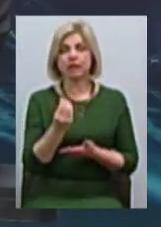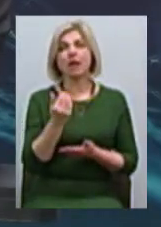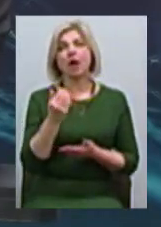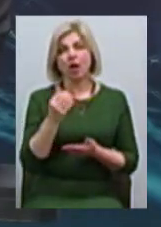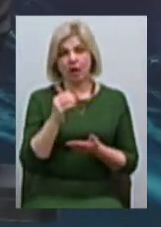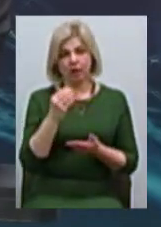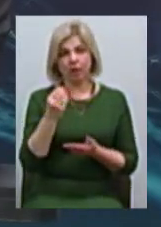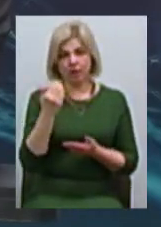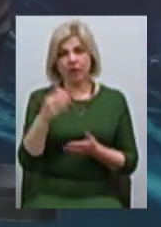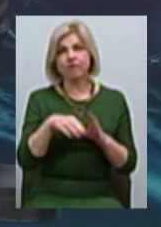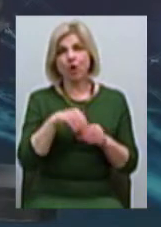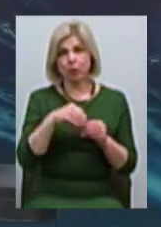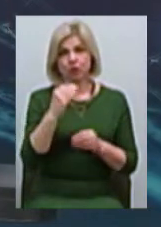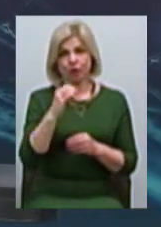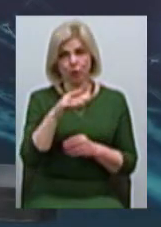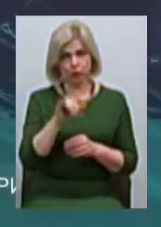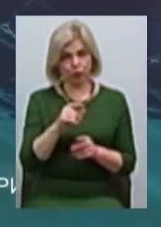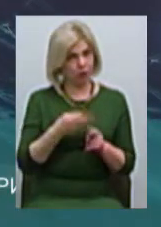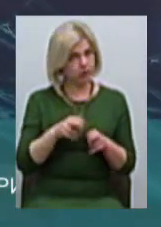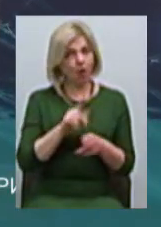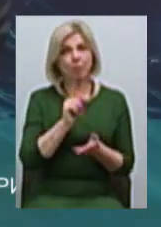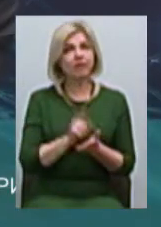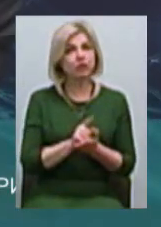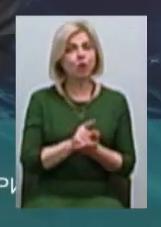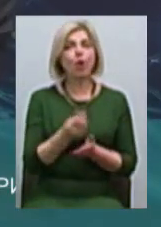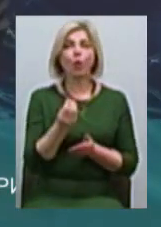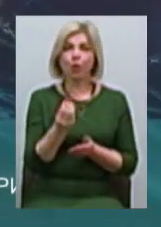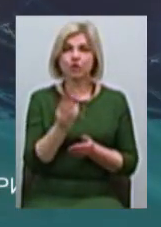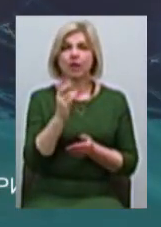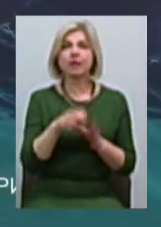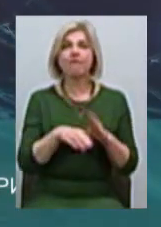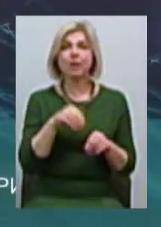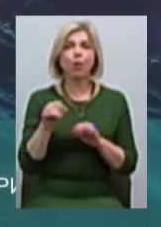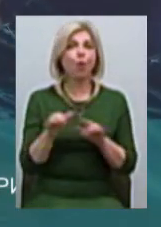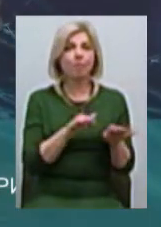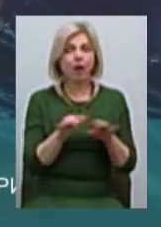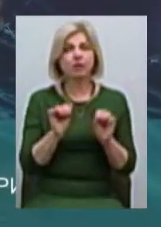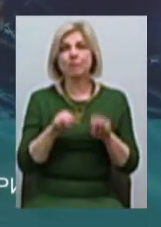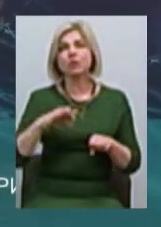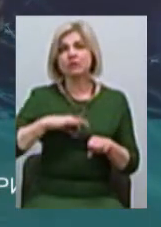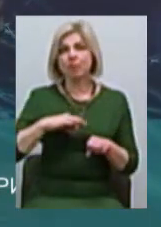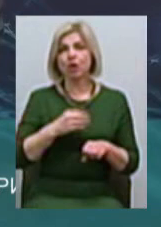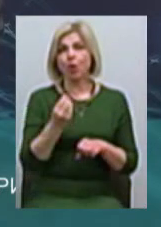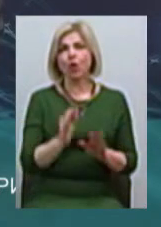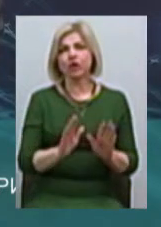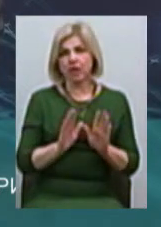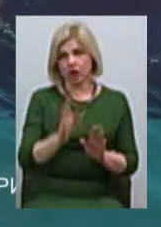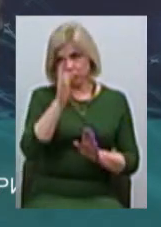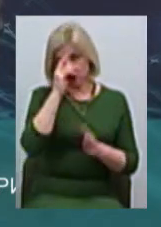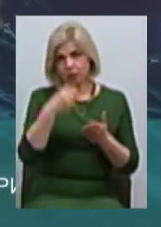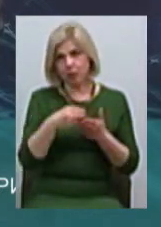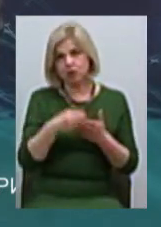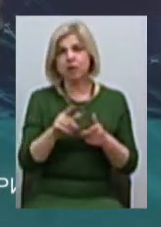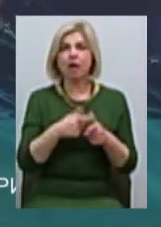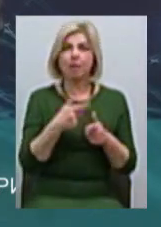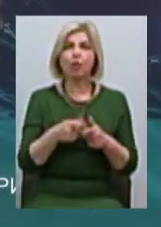По-друге, обов'язково, так? Обов'язково, так. Тобто кошти на виборчі кампанії можуть використовуватися кошти лише держбюджету або кошти